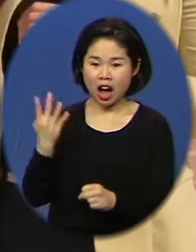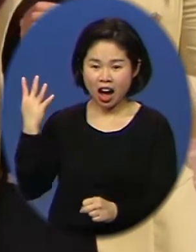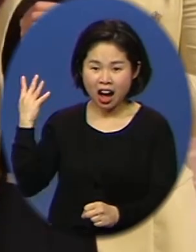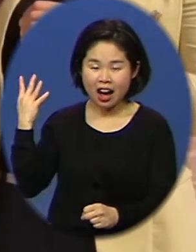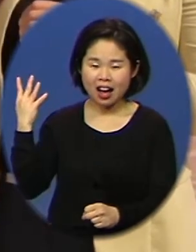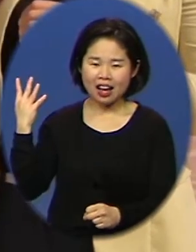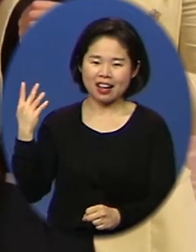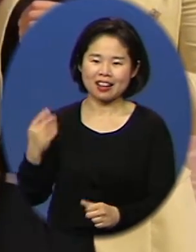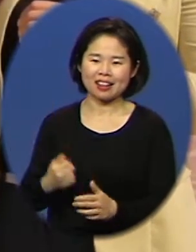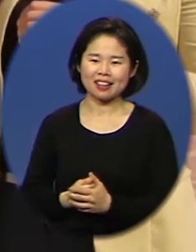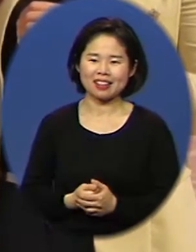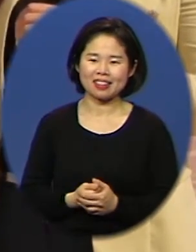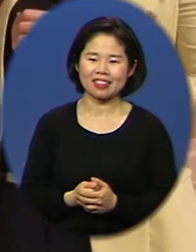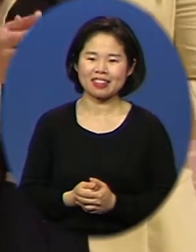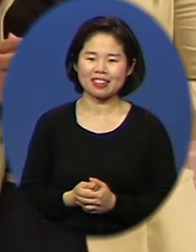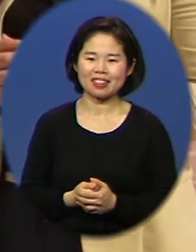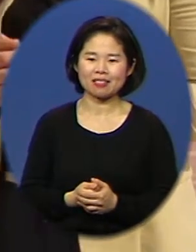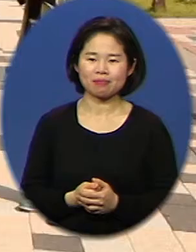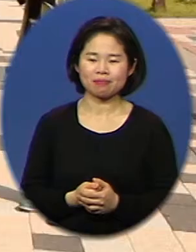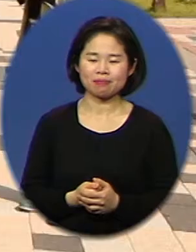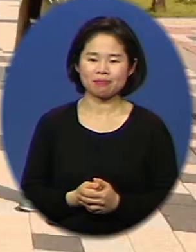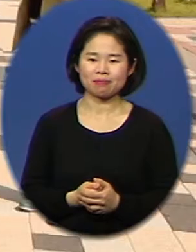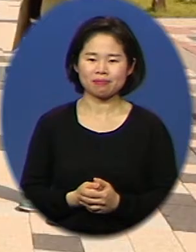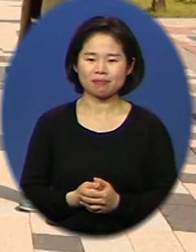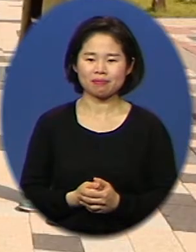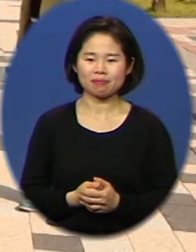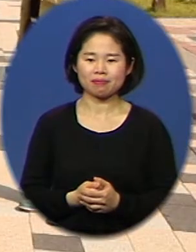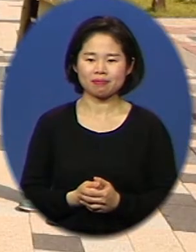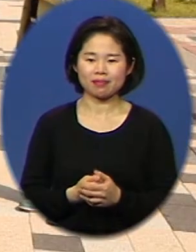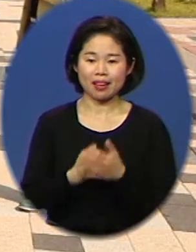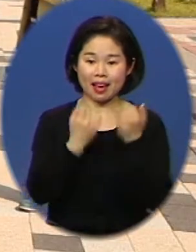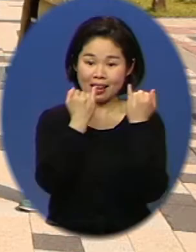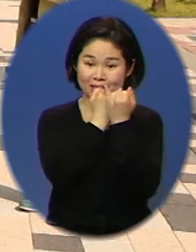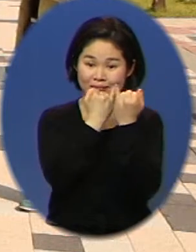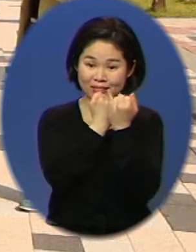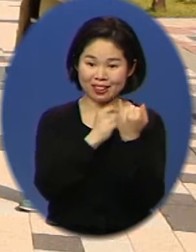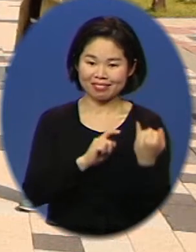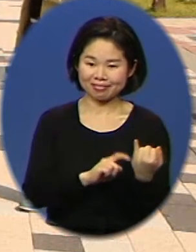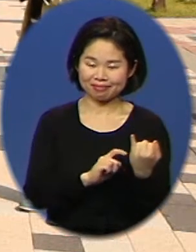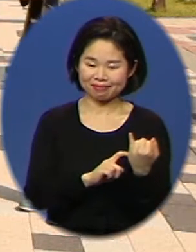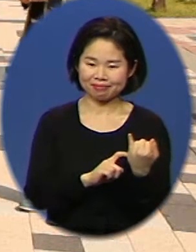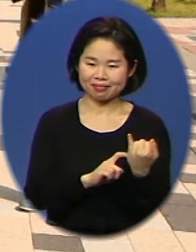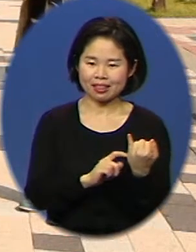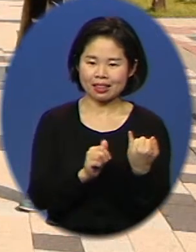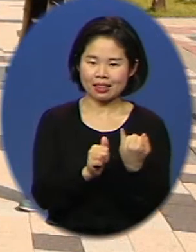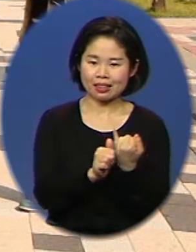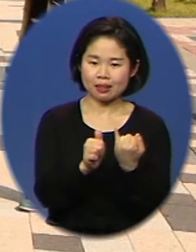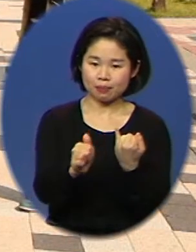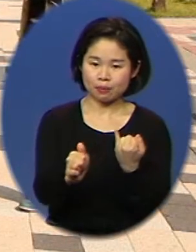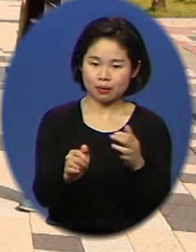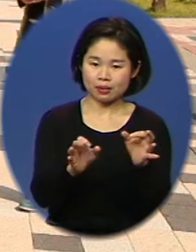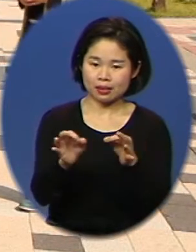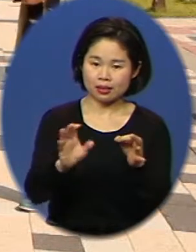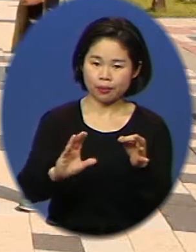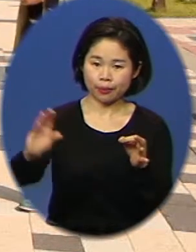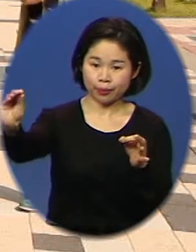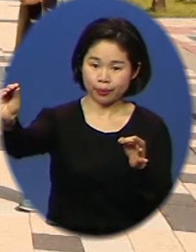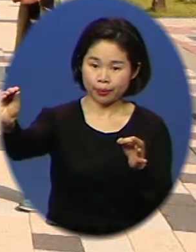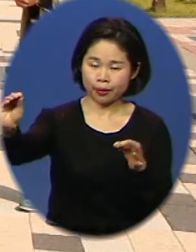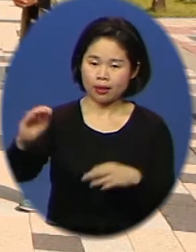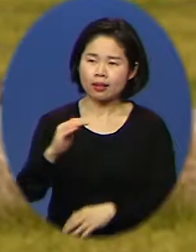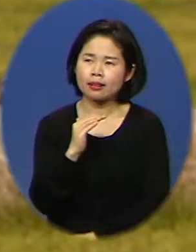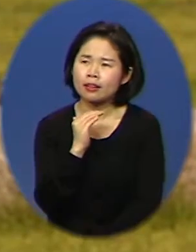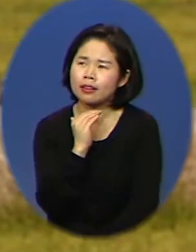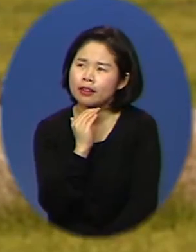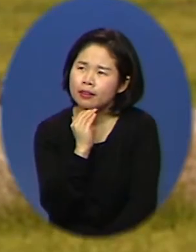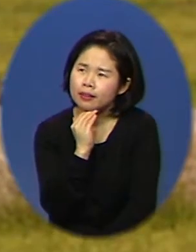그 갑자기 어떤 아줌마 여인이 남편이 장사를 나갔는데 돌아오질 않는